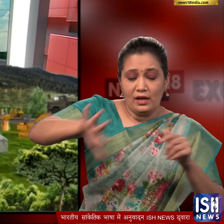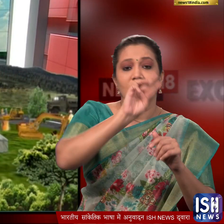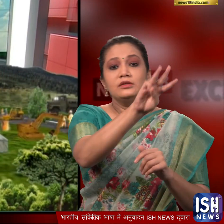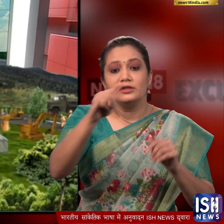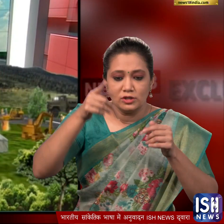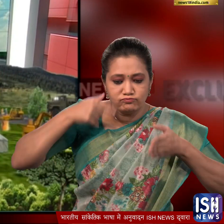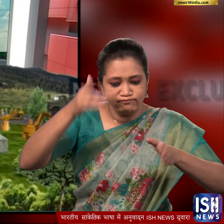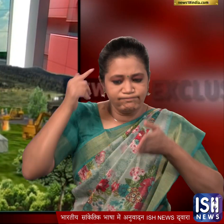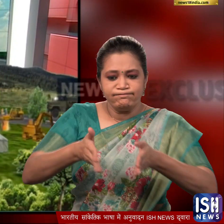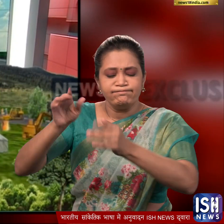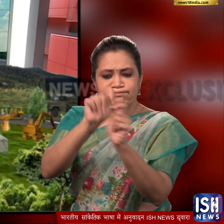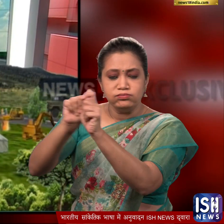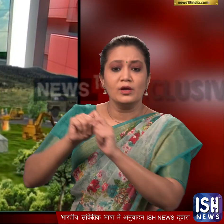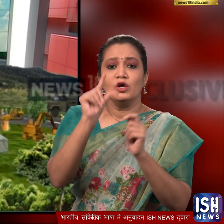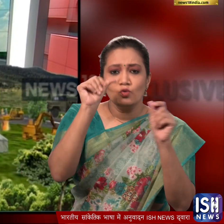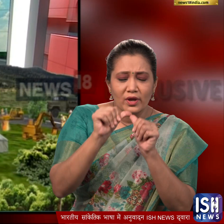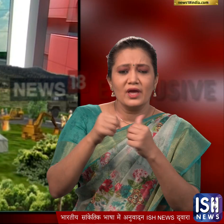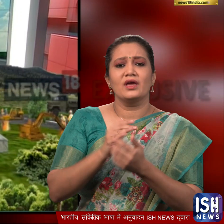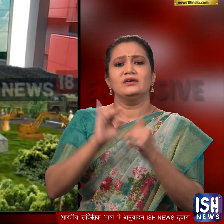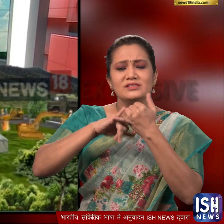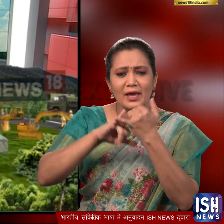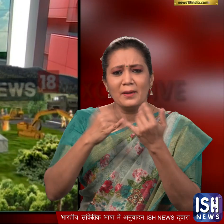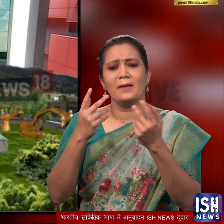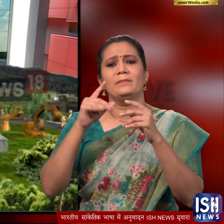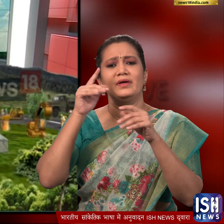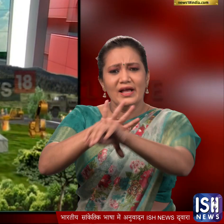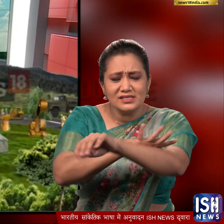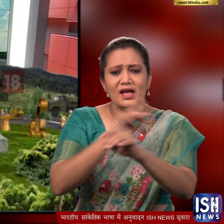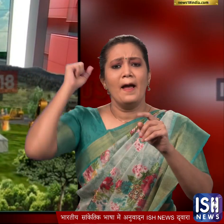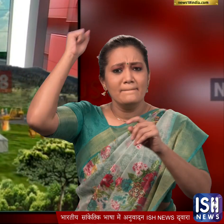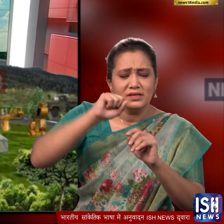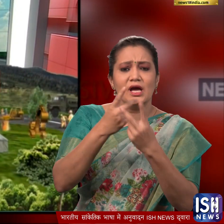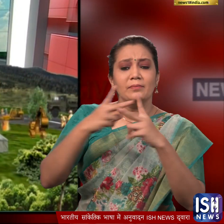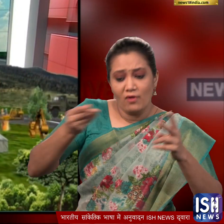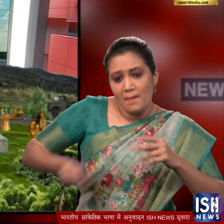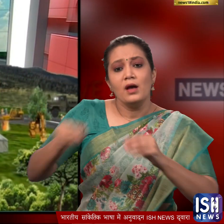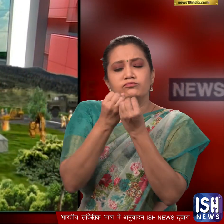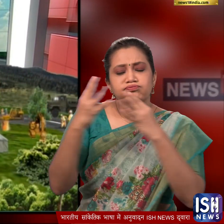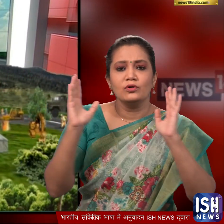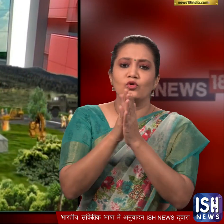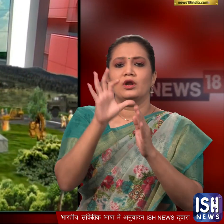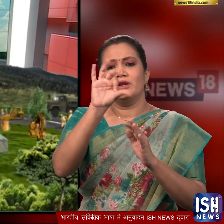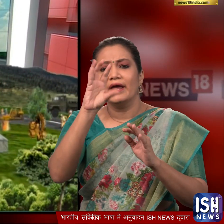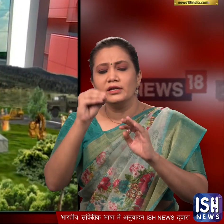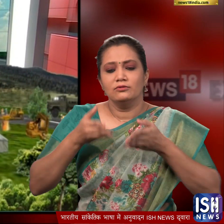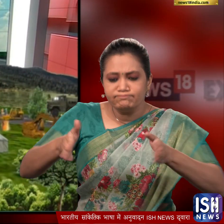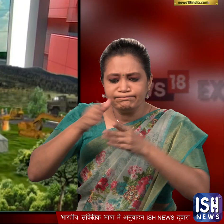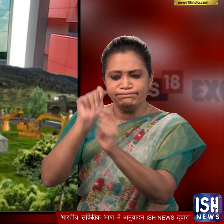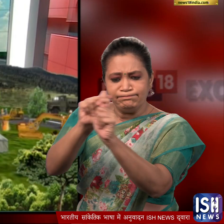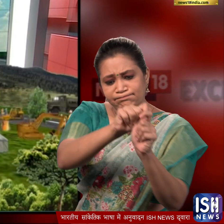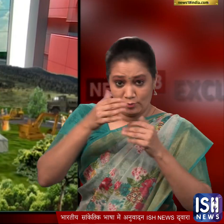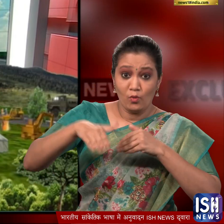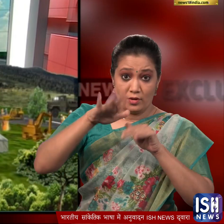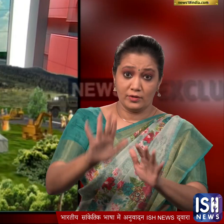रास्तों को बनाने का काम जारी है। इसी तरह उत्तराखंड, सिक्किम, हिमाचल प्रदेश, पंजाब, राजस्थान और पश्चिम बंगाल में भी करीब 90 सड़कों